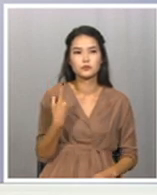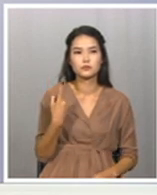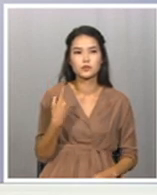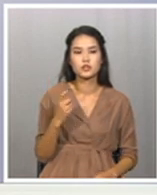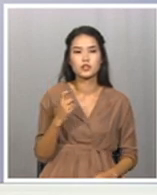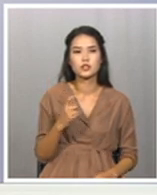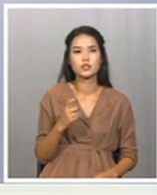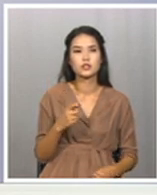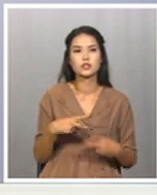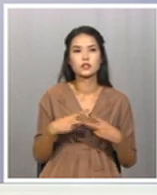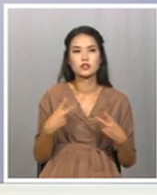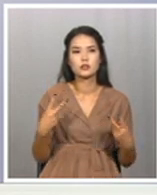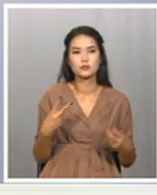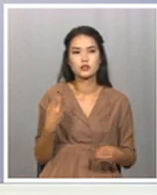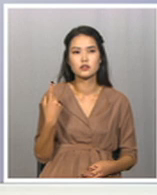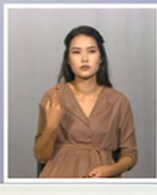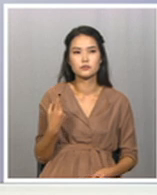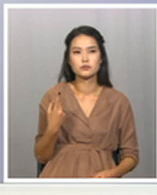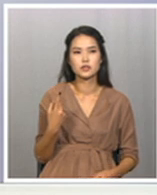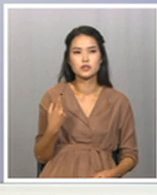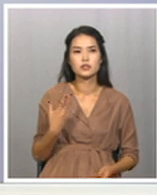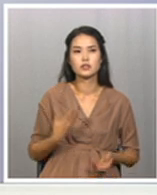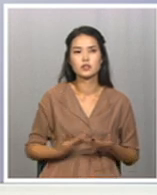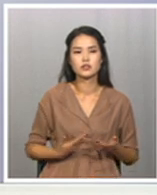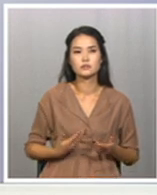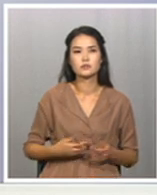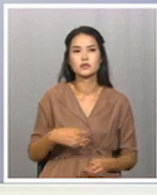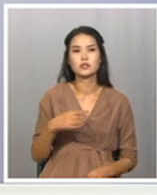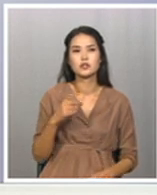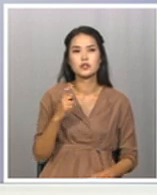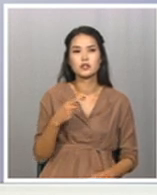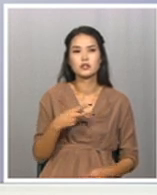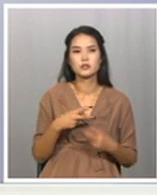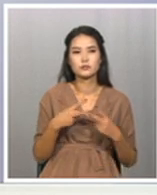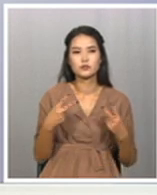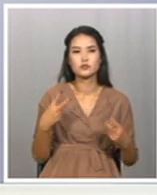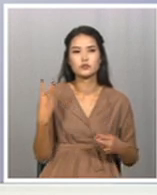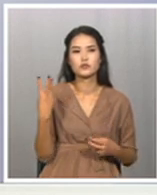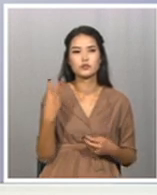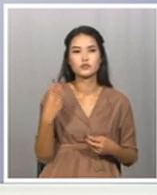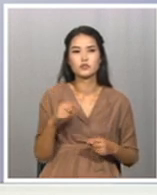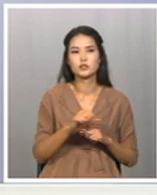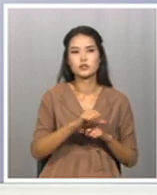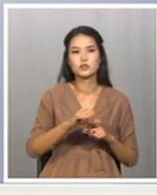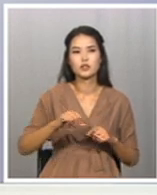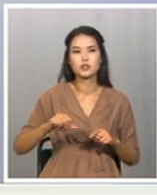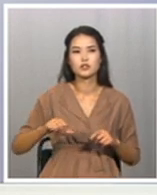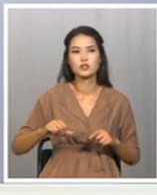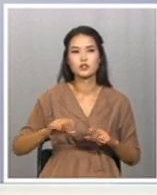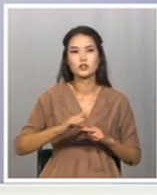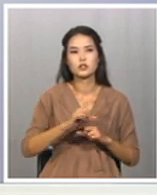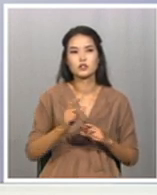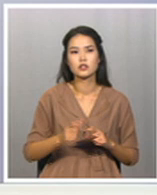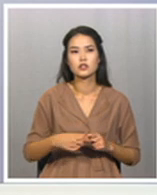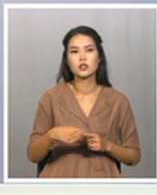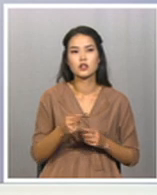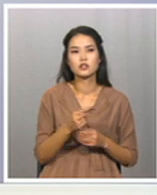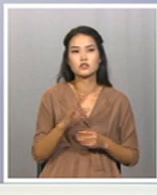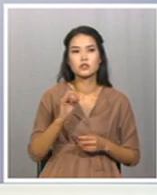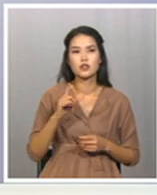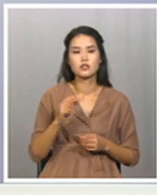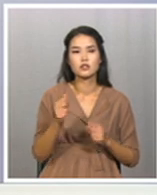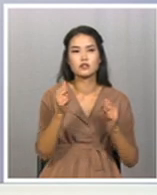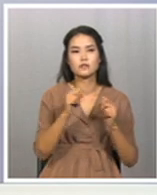1, x тең болады 1 және x тең болады 3 сызықтармен шектелген